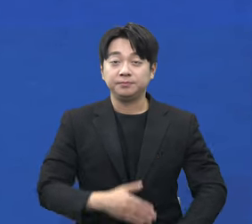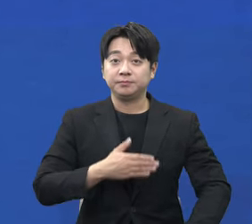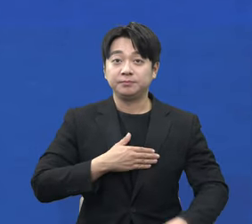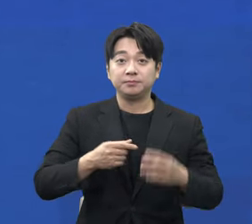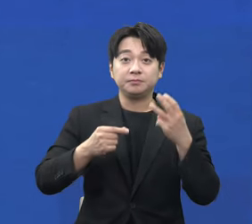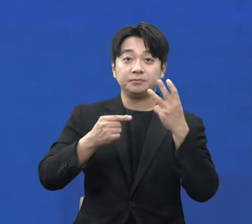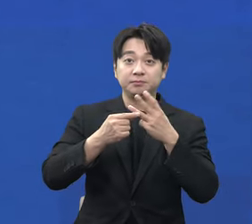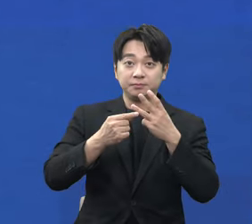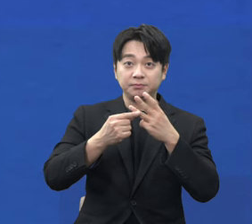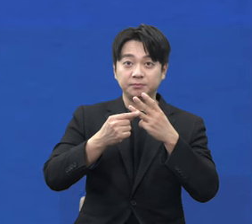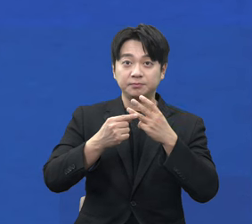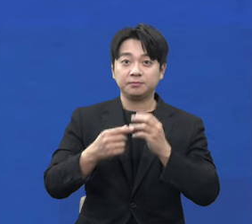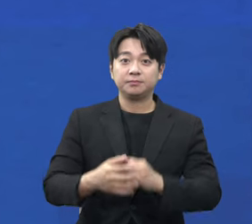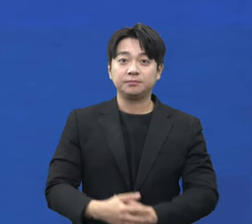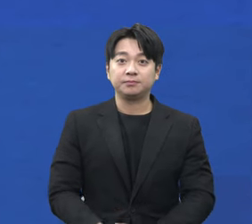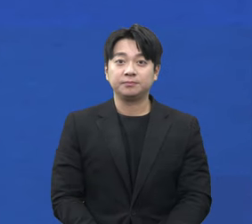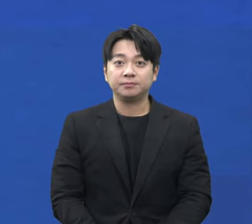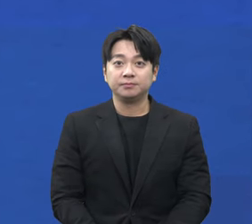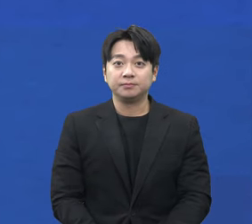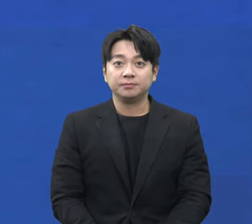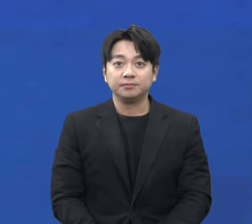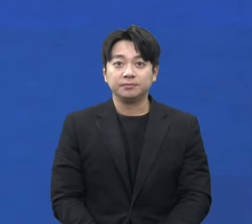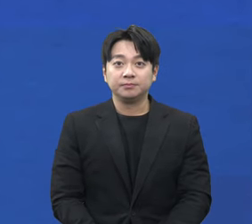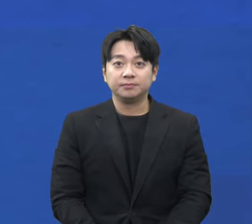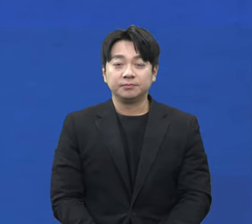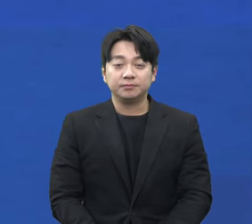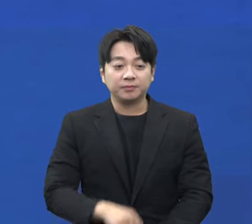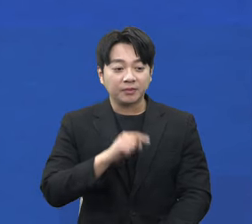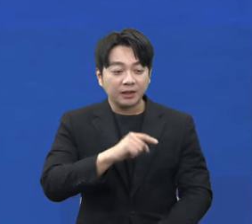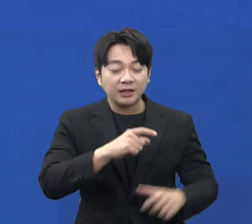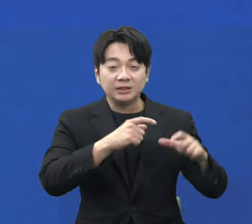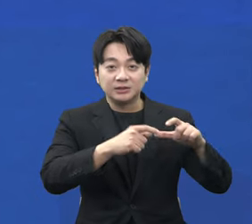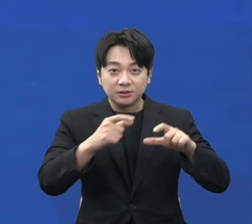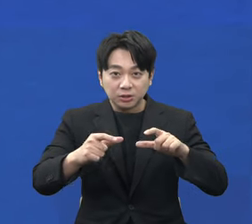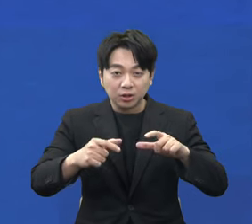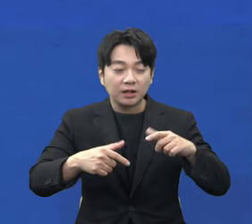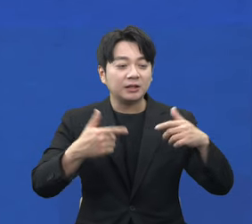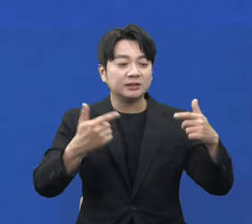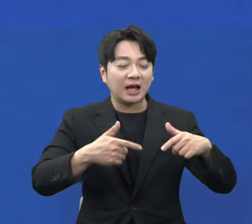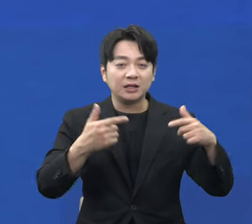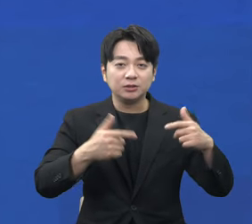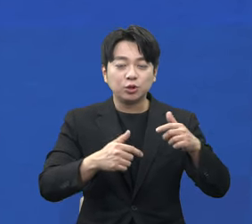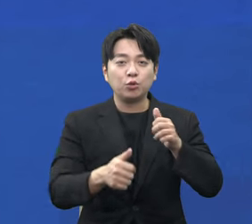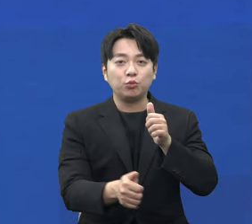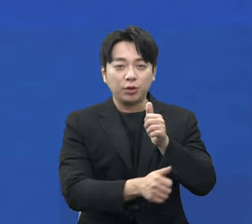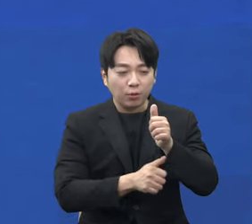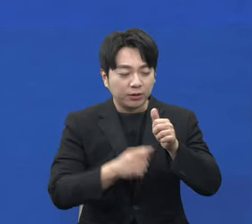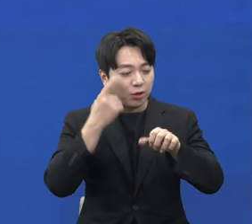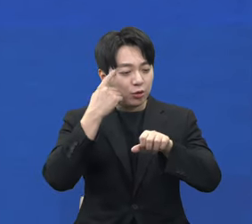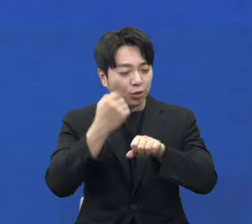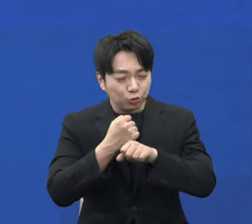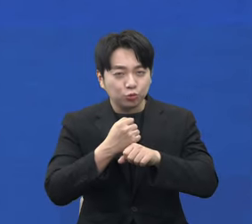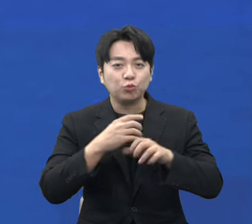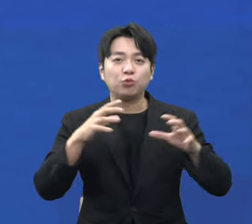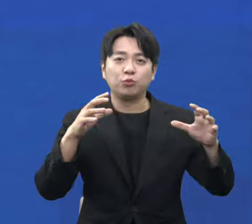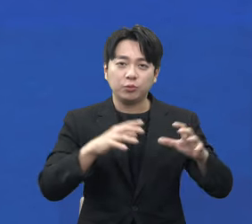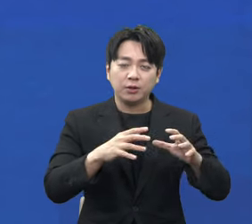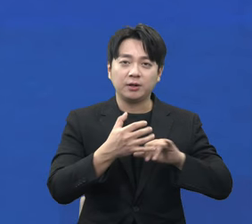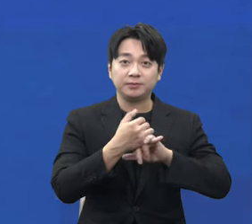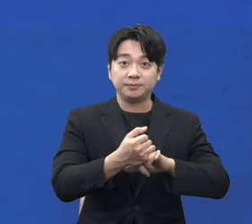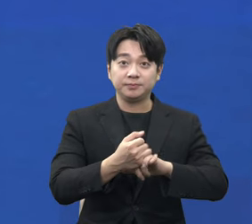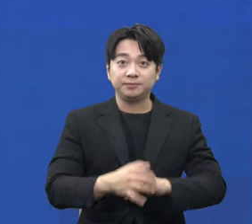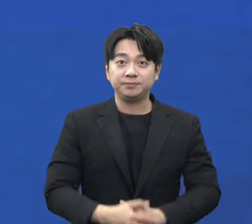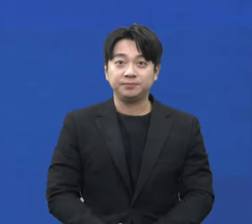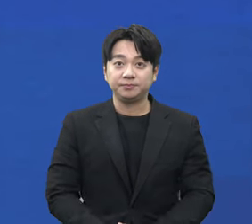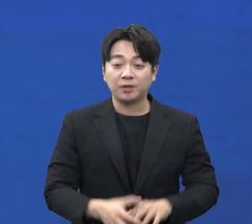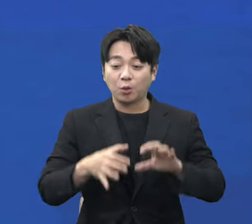약속입니다. 대학이 내부에 각 분야별 상설위원회와 특별위원회를 개설 지원하겠습니다. 관련